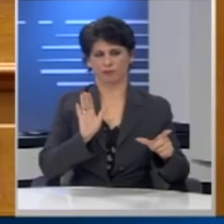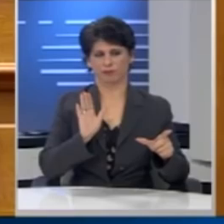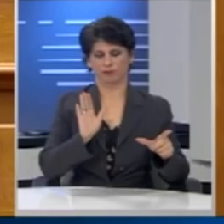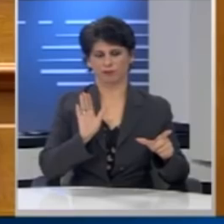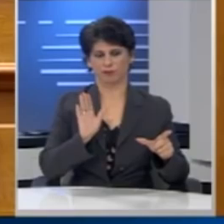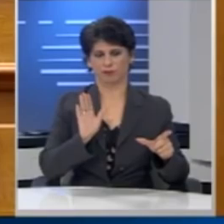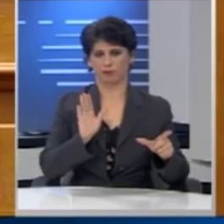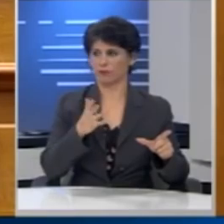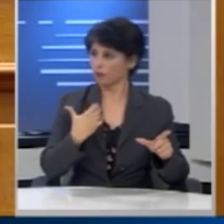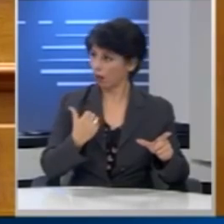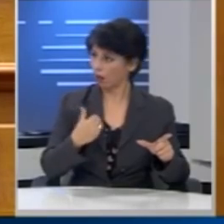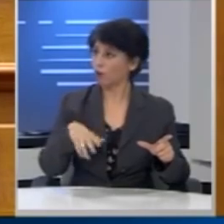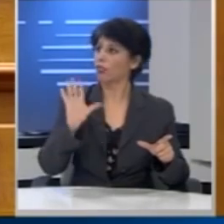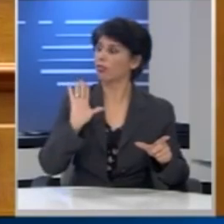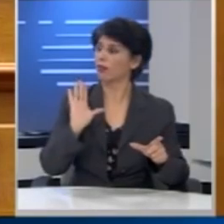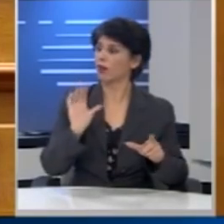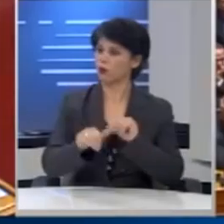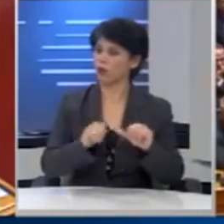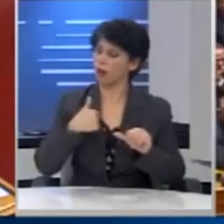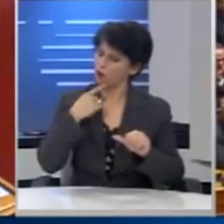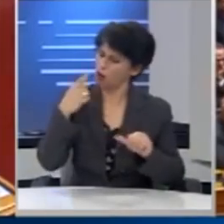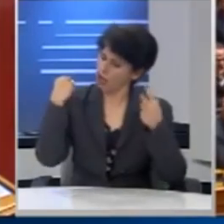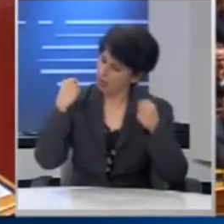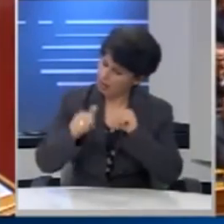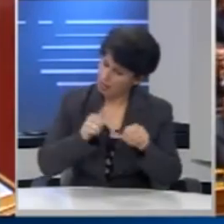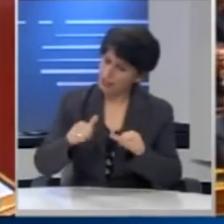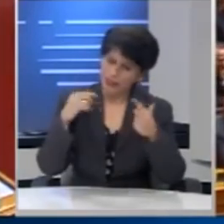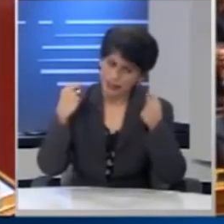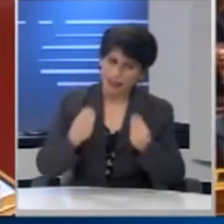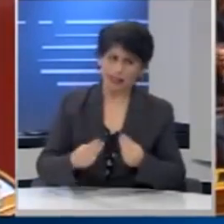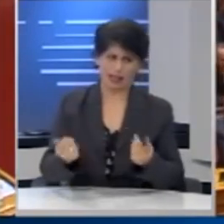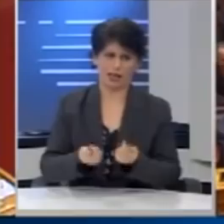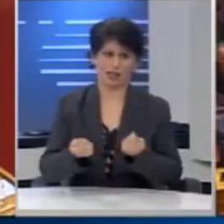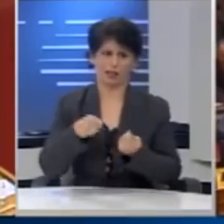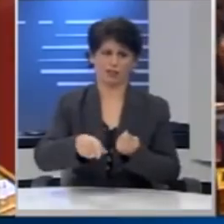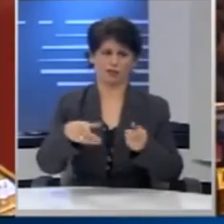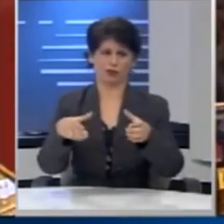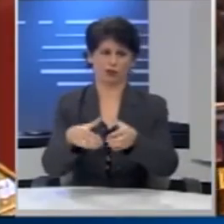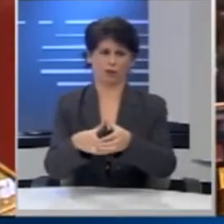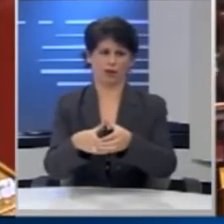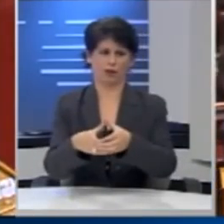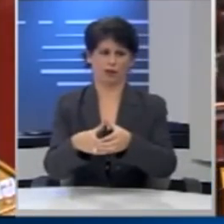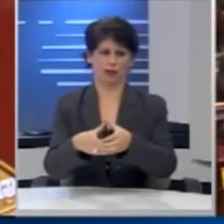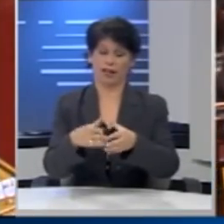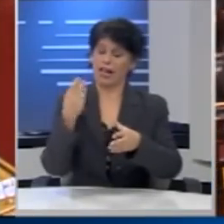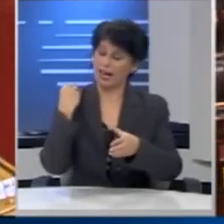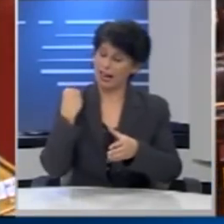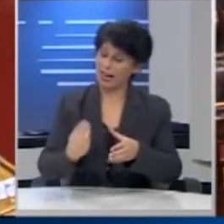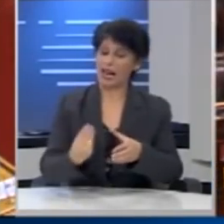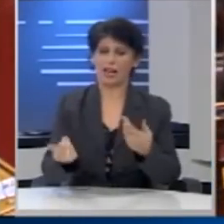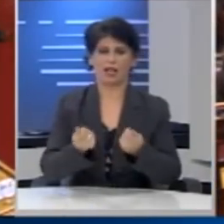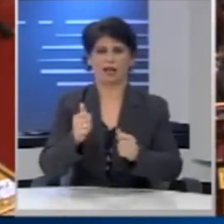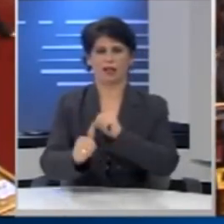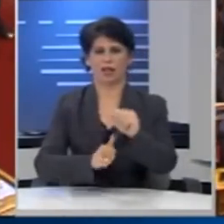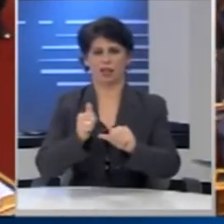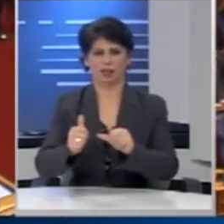Χρόνια έχουν ή δεν έχουν αλλάξει. Λοιπόν, εγώ λέω ότι αλλάξανε και καλά κάνανε στο συγκεκριμένο τομέα. Και καλά κάνανε και